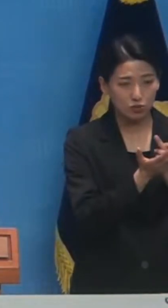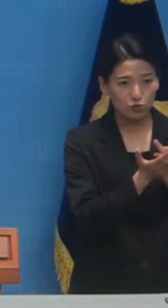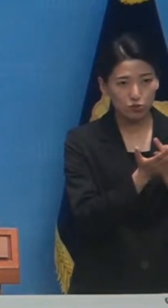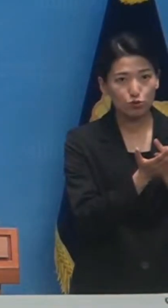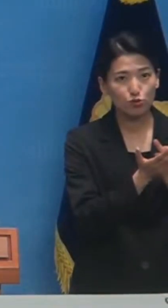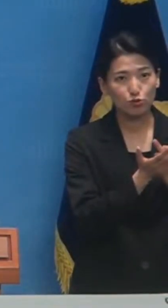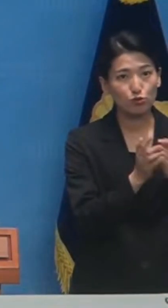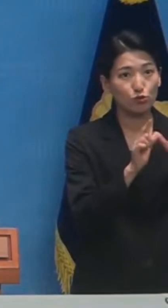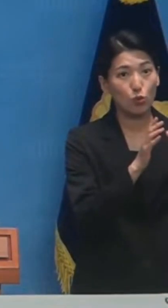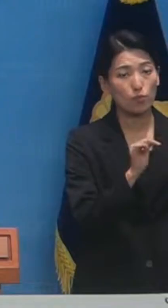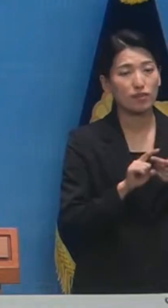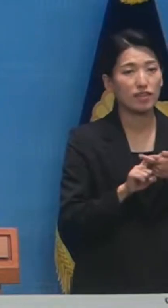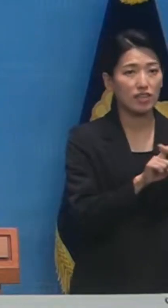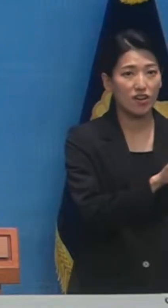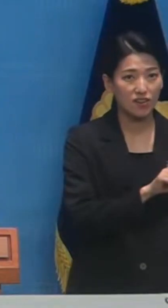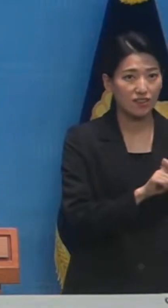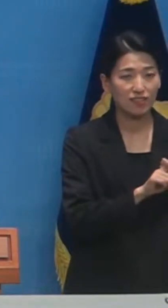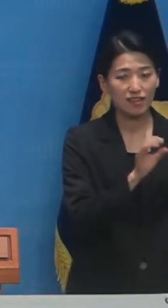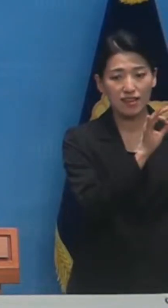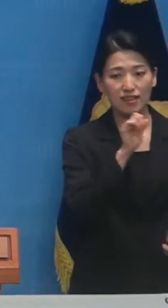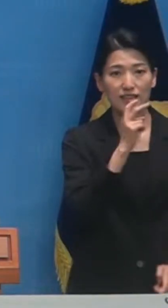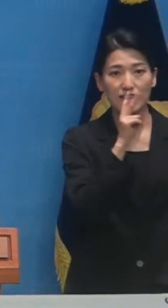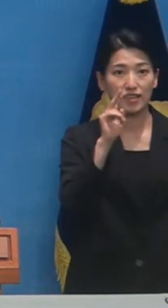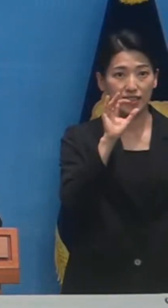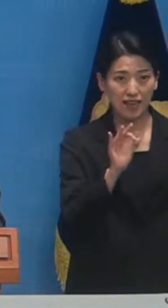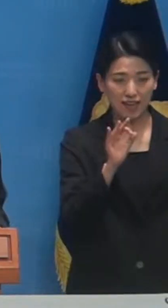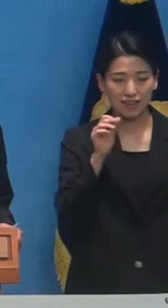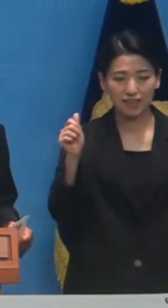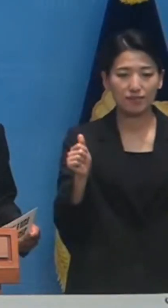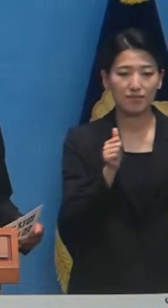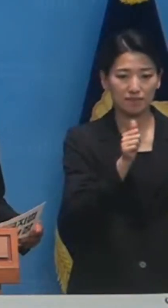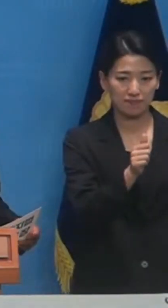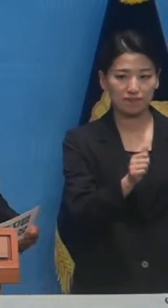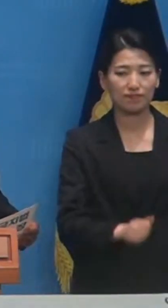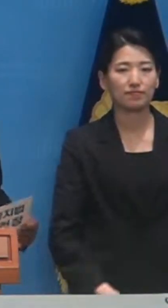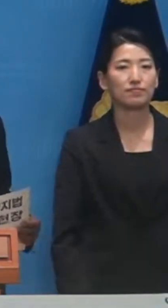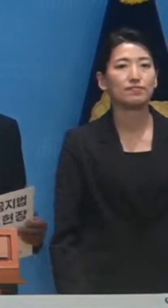제주도민연대 이양 대표님께서 말씀하시겠습니다.